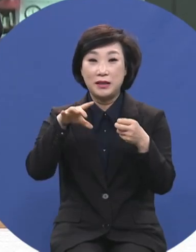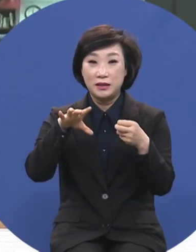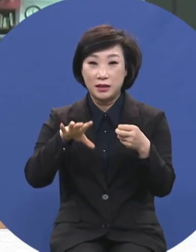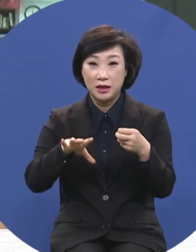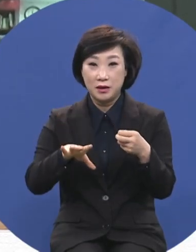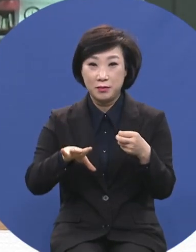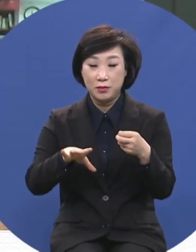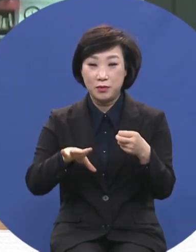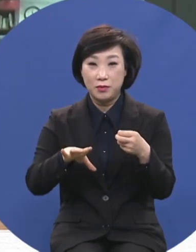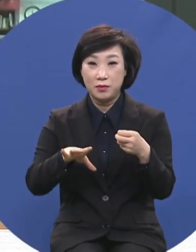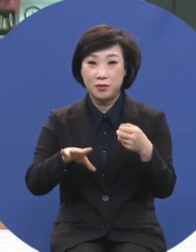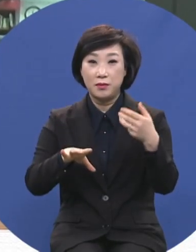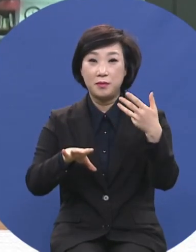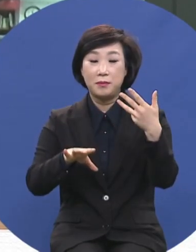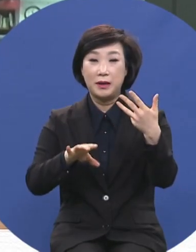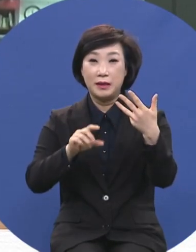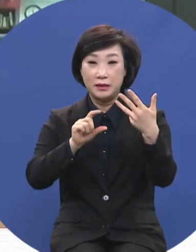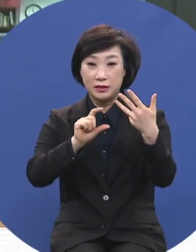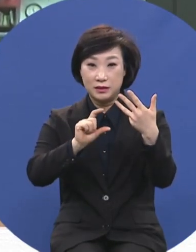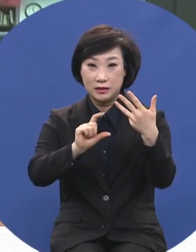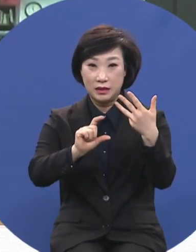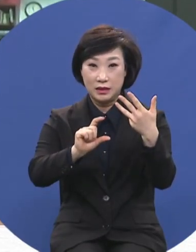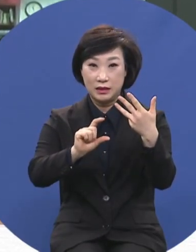마태복음 8장